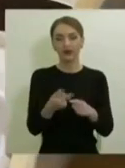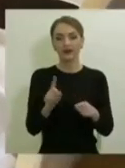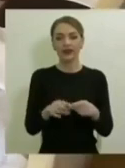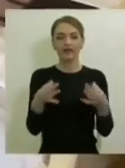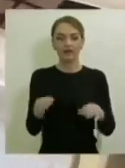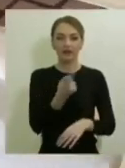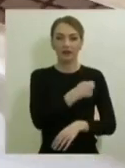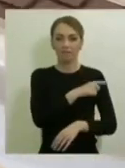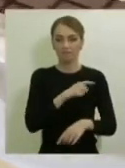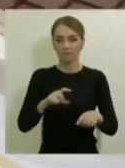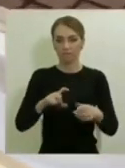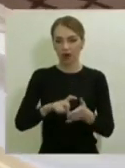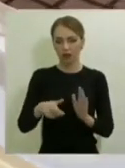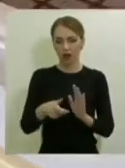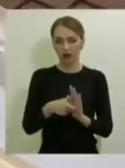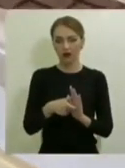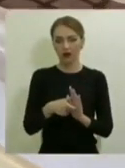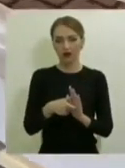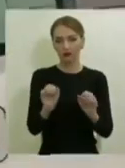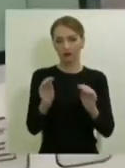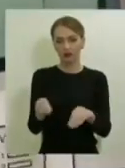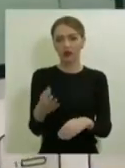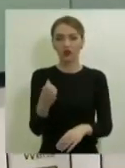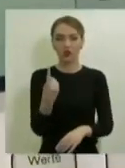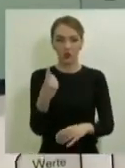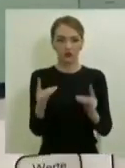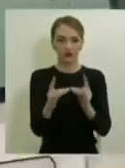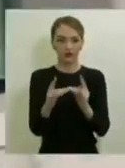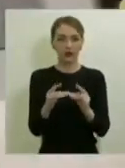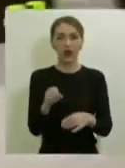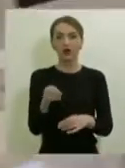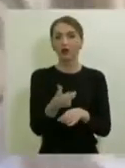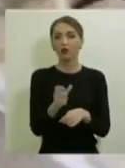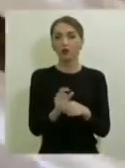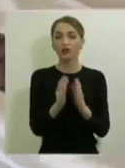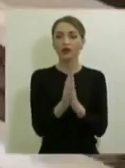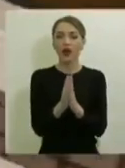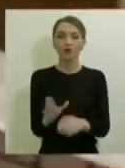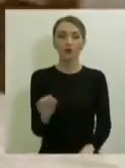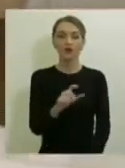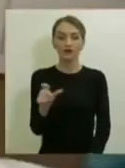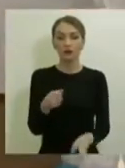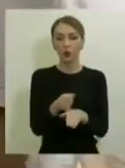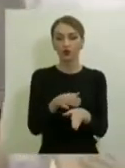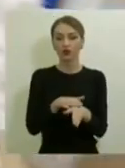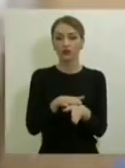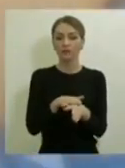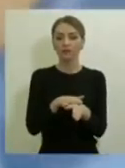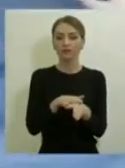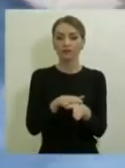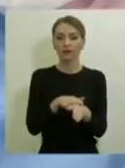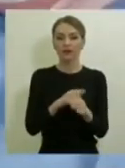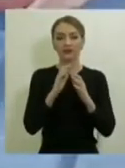висновок. Гроші треба вкладати в українську медицину, піднімати зарплати українським медикам, лікарям,